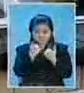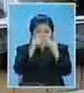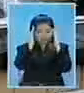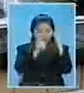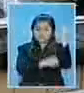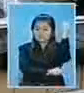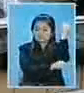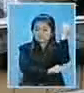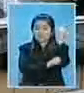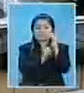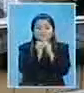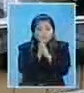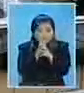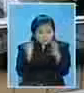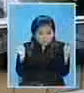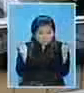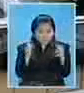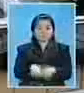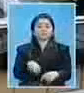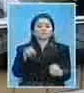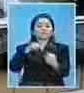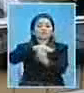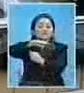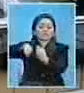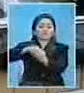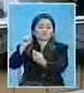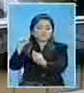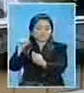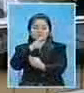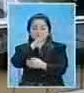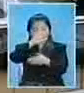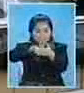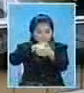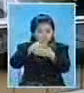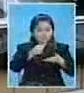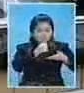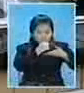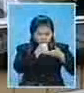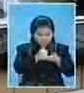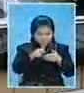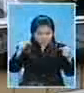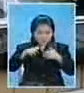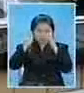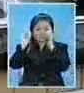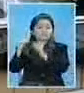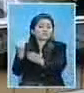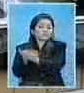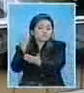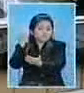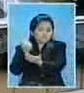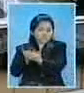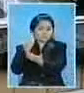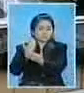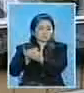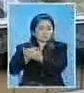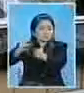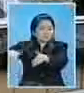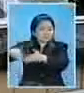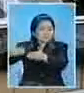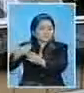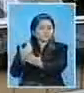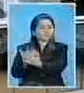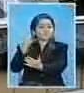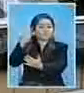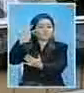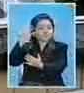คนจนอยู่มากมายท่านยังมีความเชื่อว่าถ้าเรามีนโยบายที่จะทำให้นายทุนมั่งคั่งร่ำรวยสุดท้ายจะ